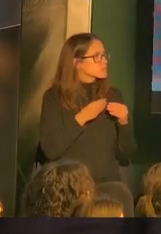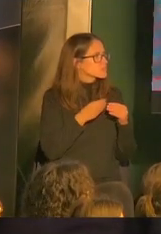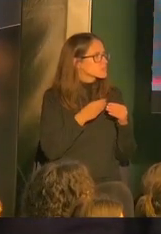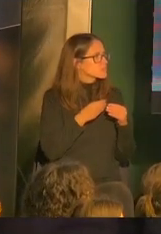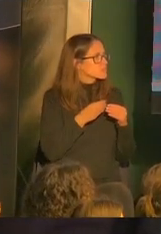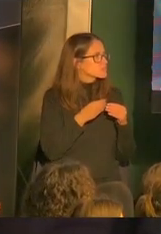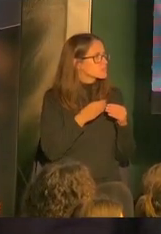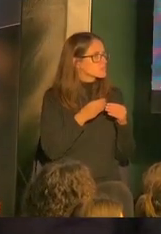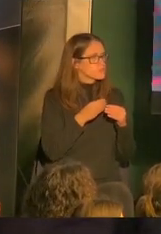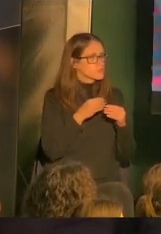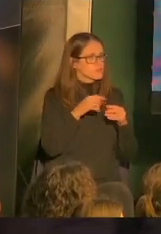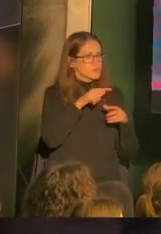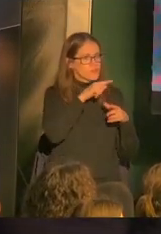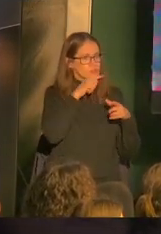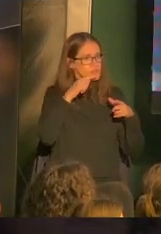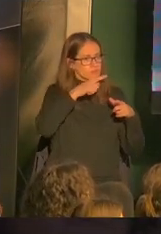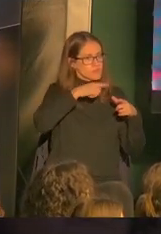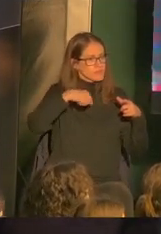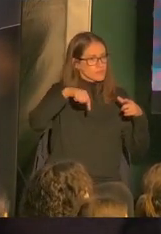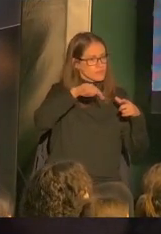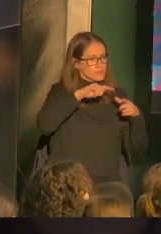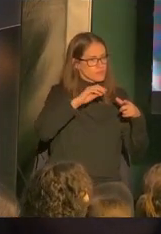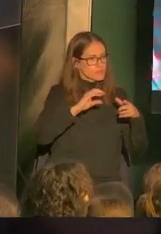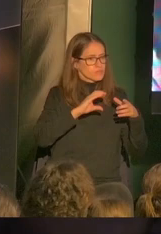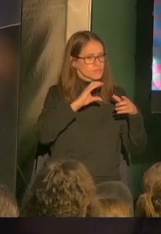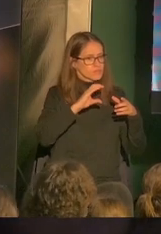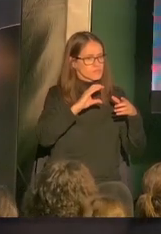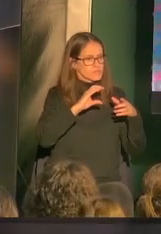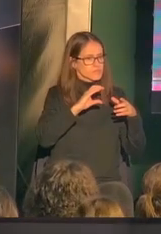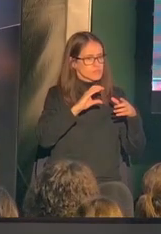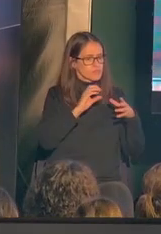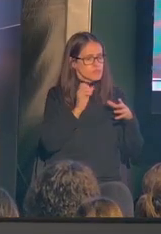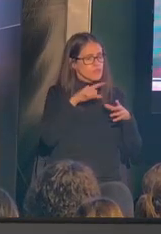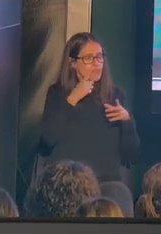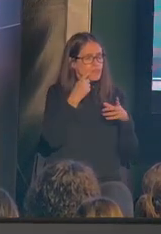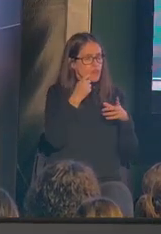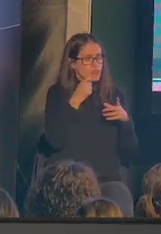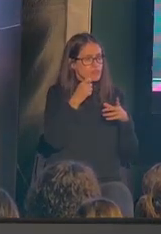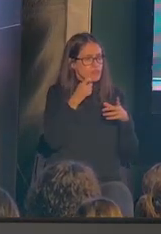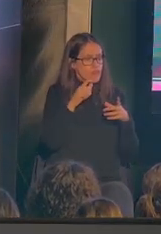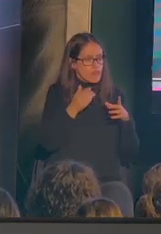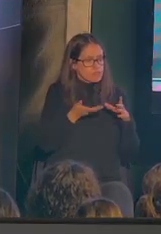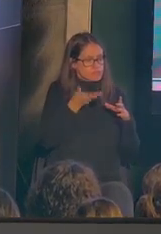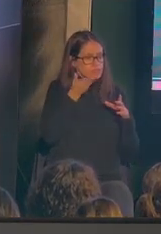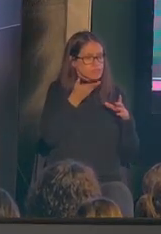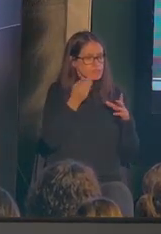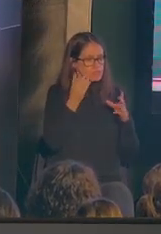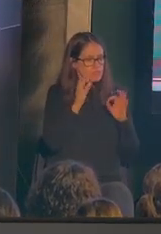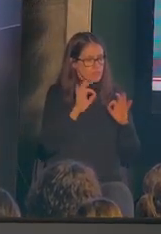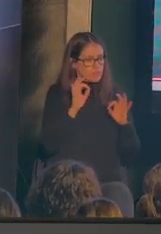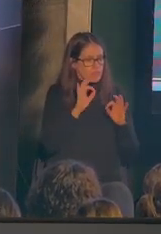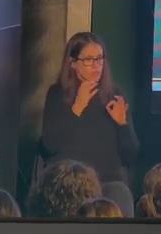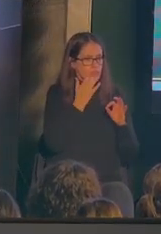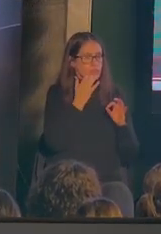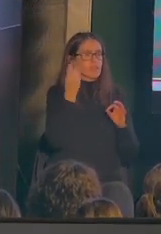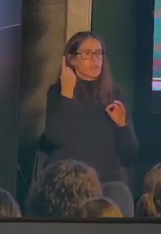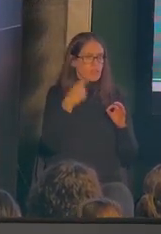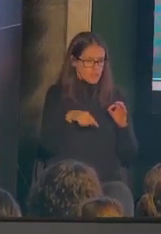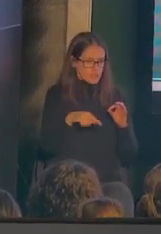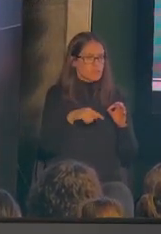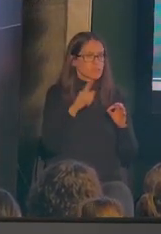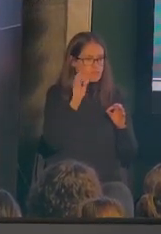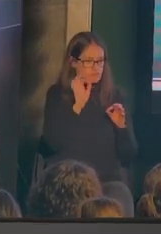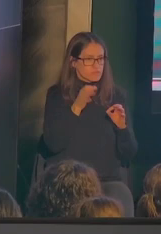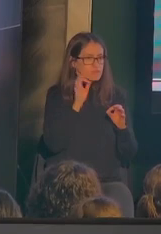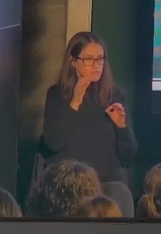L'impulsor està dins de la base aquesta que comento, sí. Allà hi ha les proteïnes vegetals, fibres vegetals, la farina d'arròs i sí,